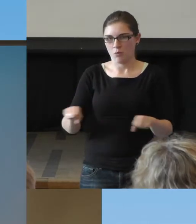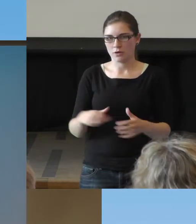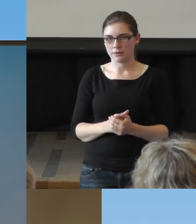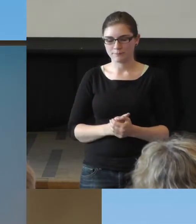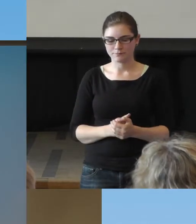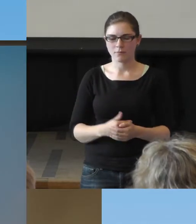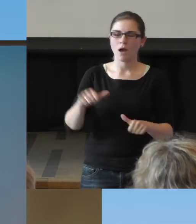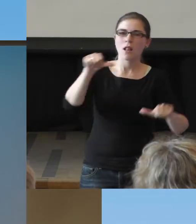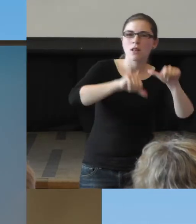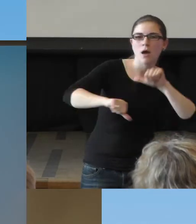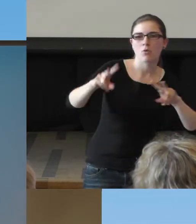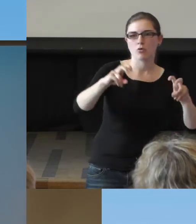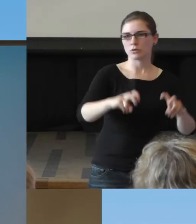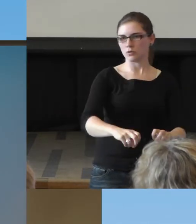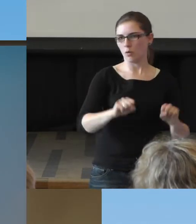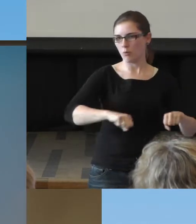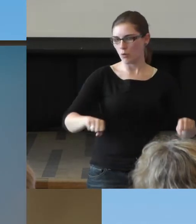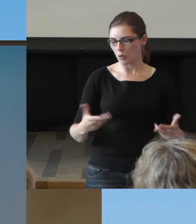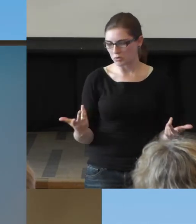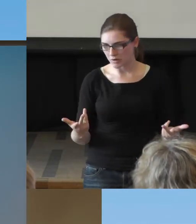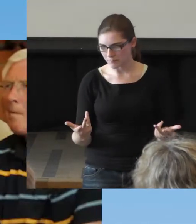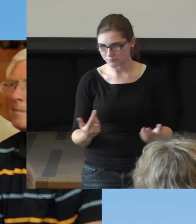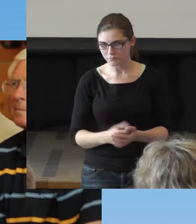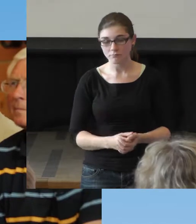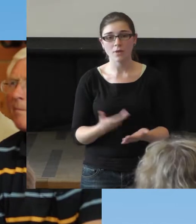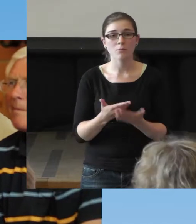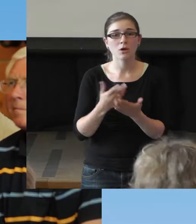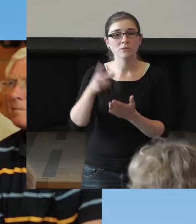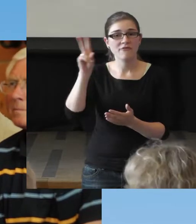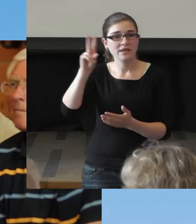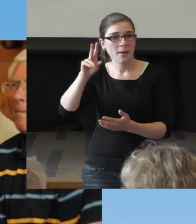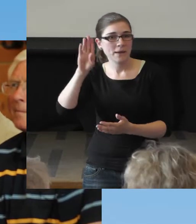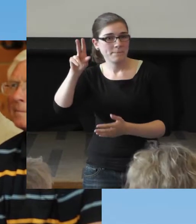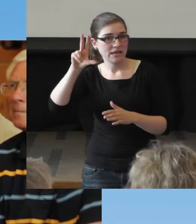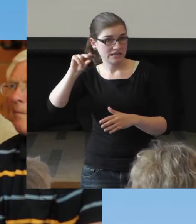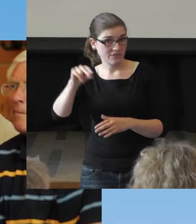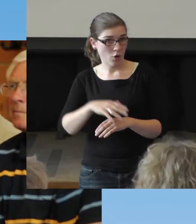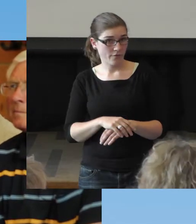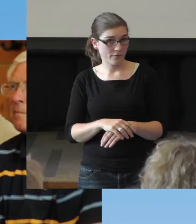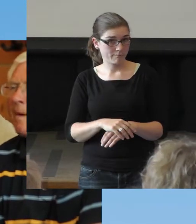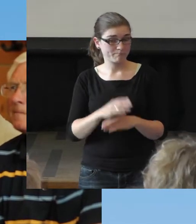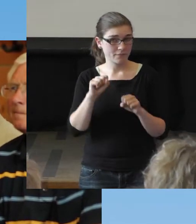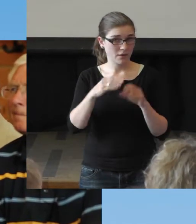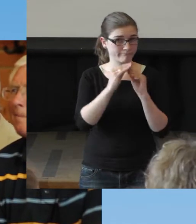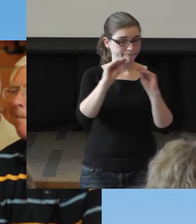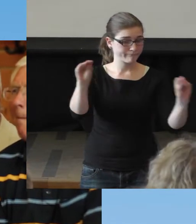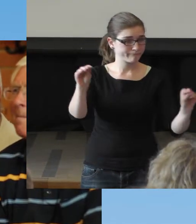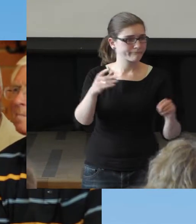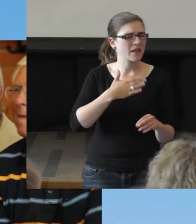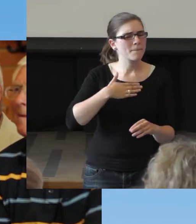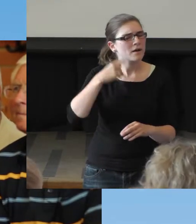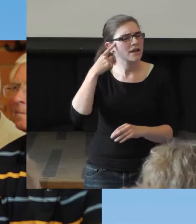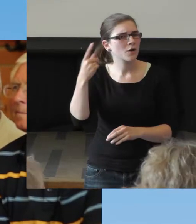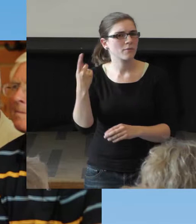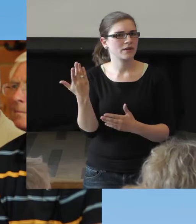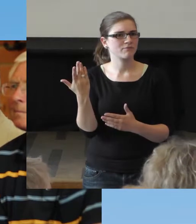Laboruntersuchungen haben wir auch schon gehört, also zum Beispiel das Vitamin B12, da kann ich jetzt schon mal dazu sagen, ich bin eigentlich der Meinung, man sollte